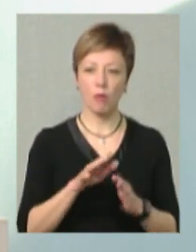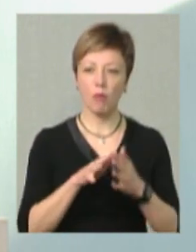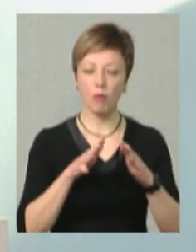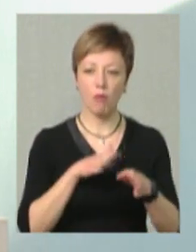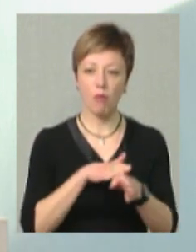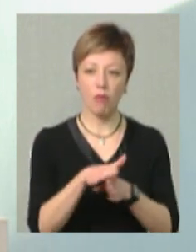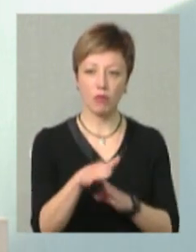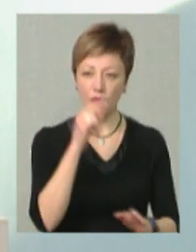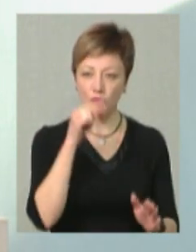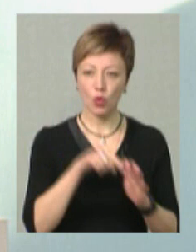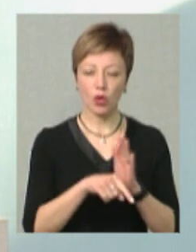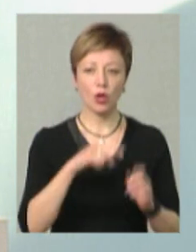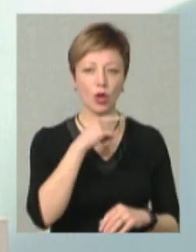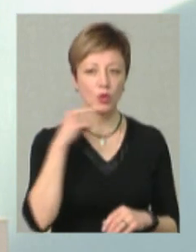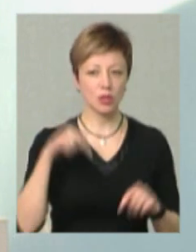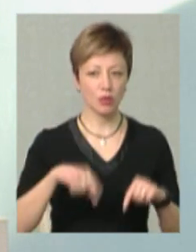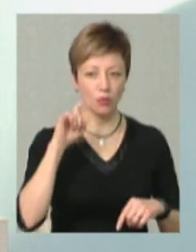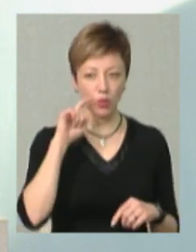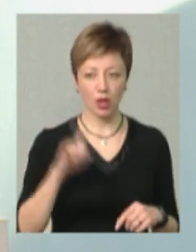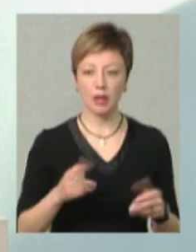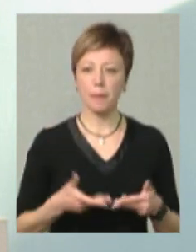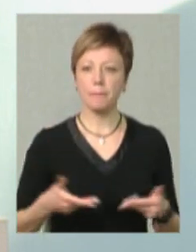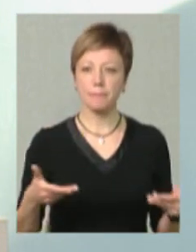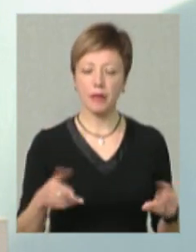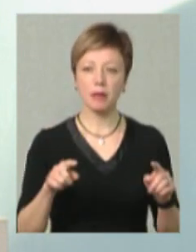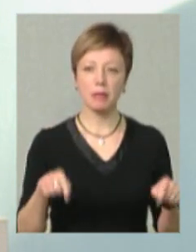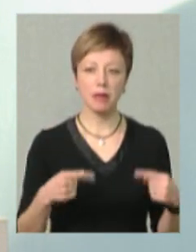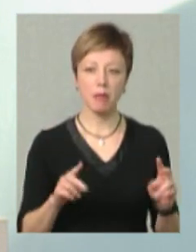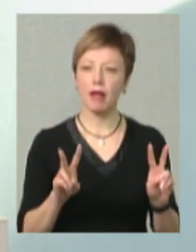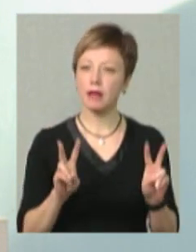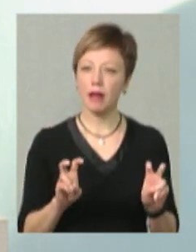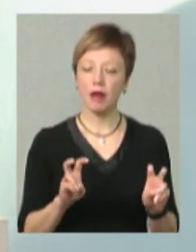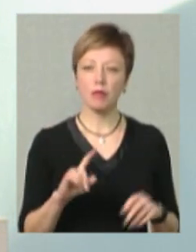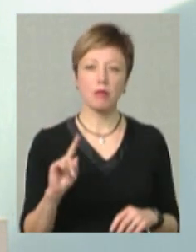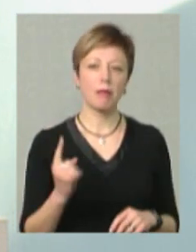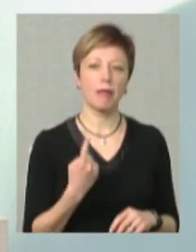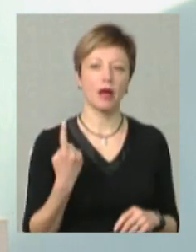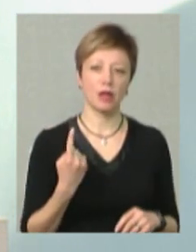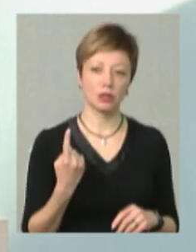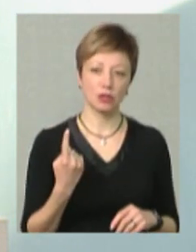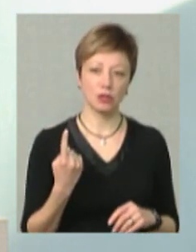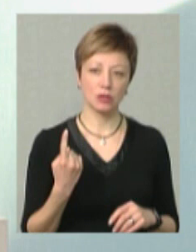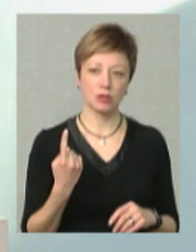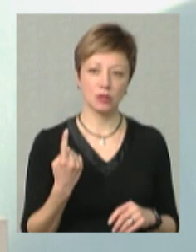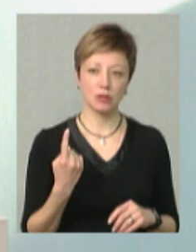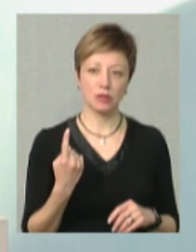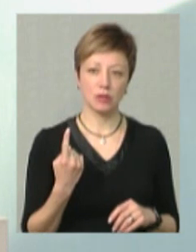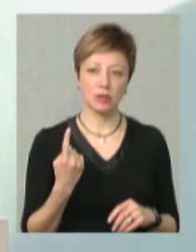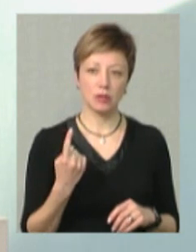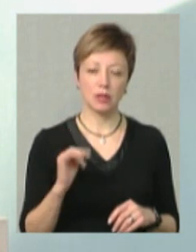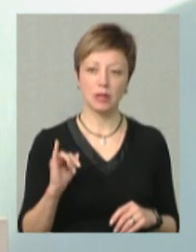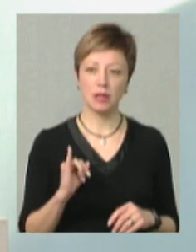повномасштабного вторгнення Росії в Україну ми піднімали тему одну із перших